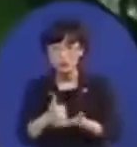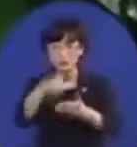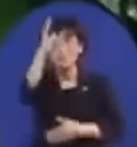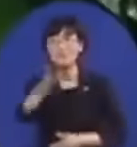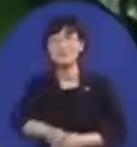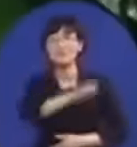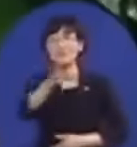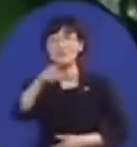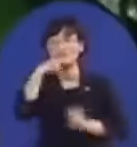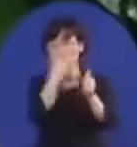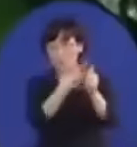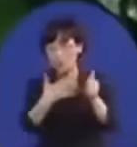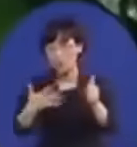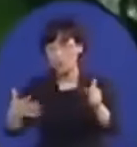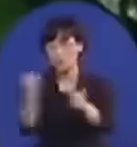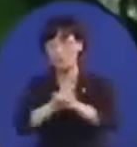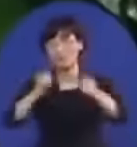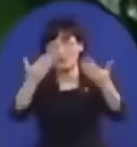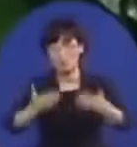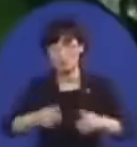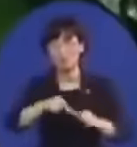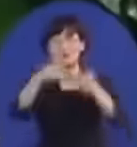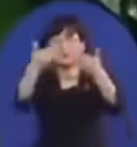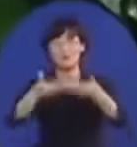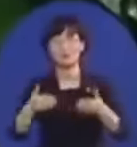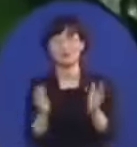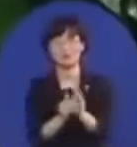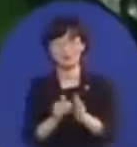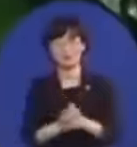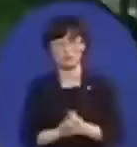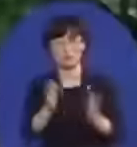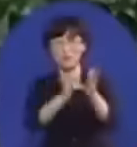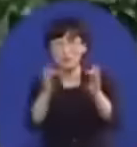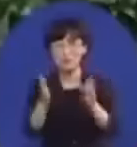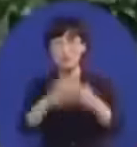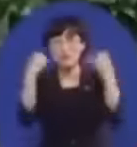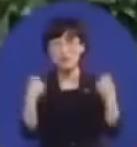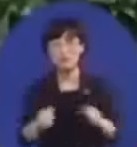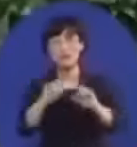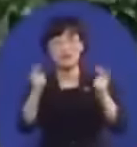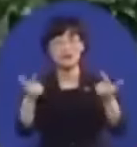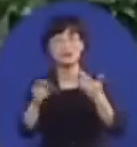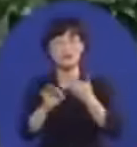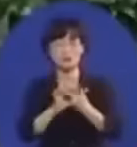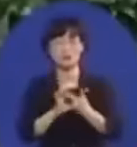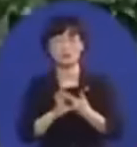십자가 보혈로 용서와 구원을 받게 된 것입니다. 예수님이 계시지 않으면